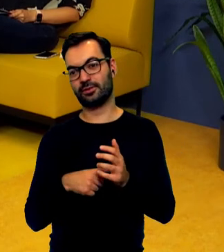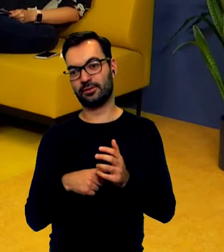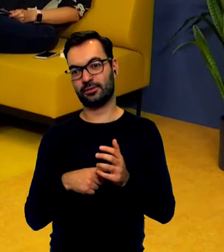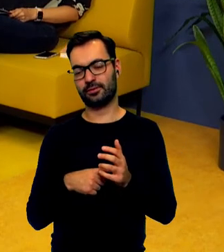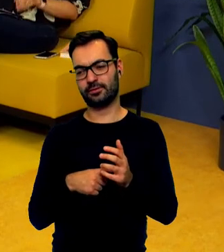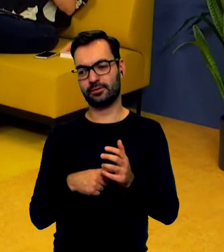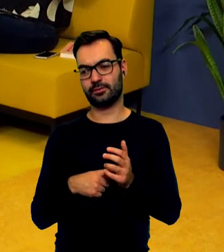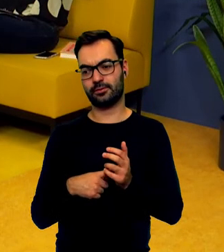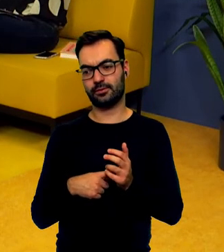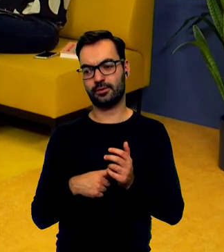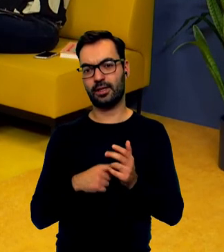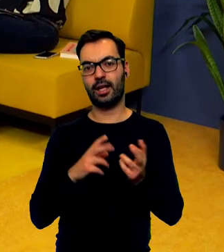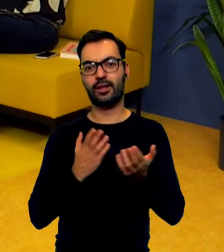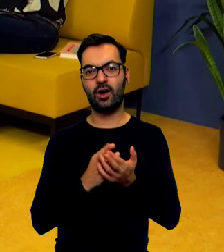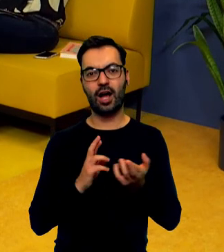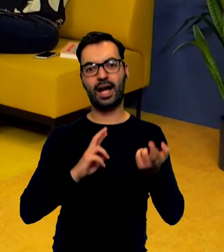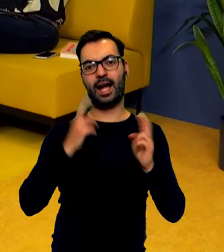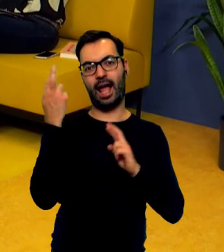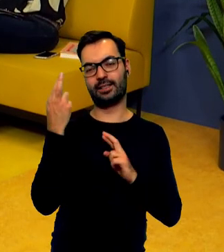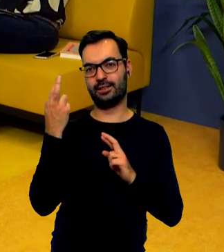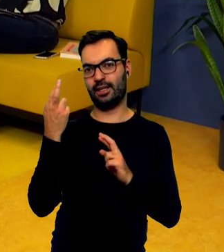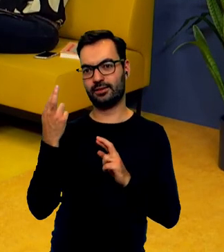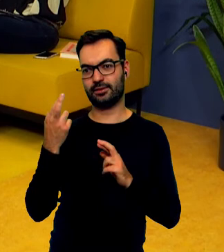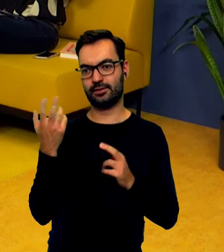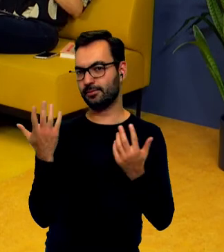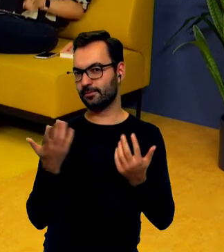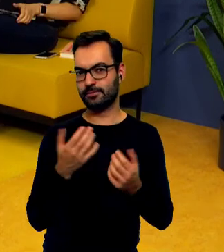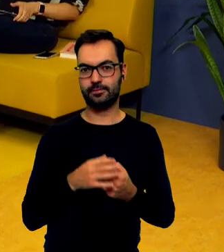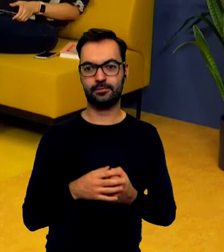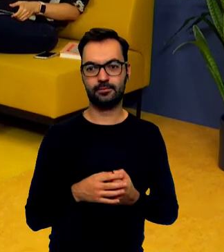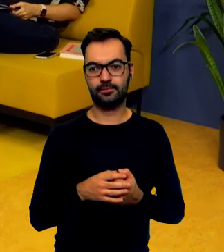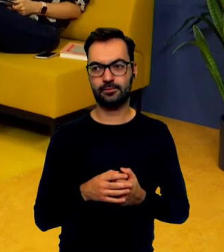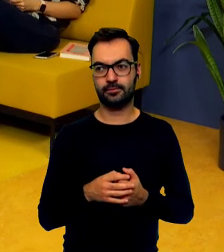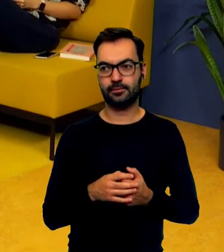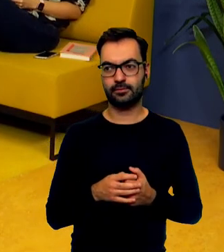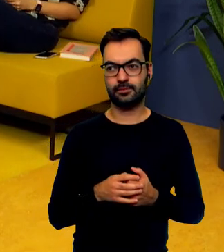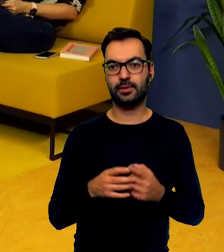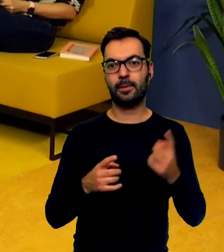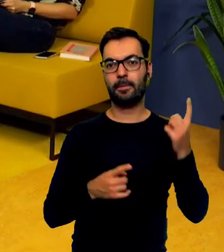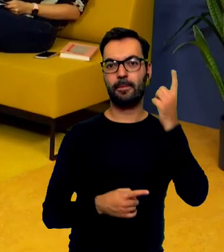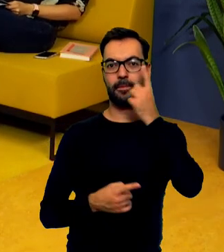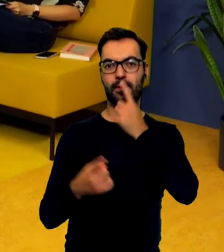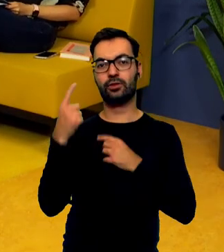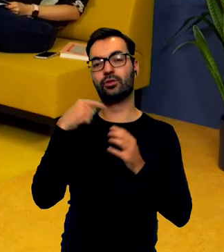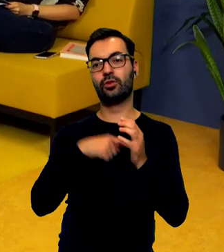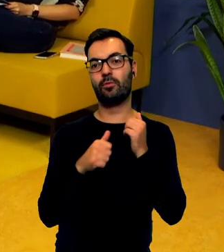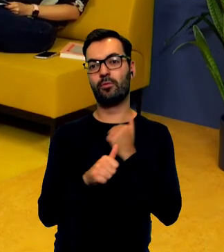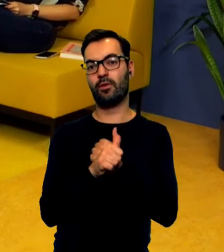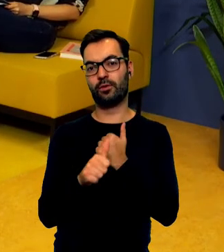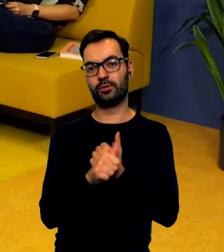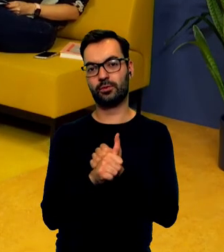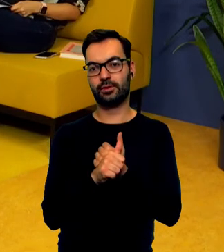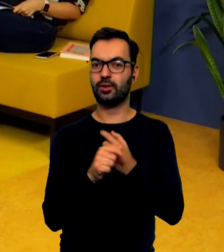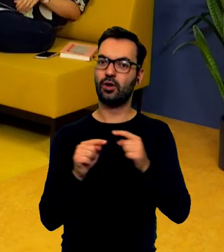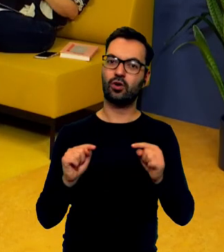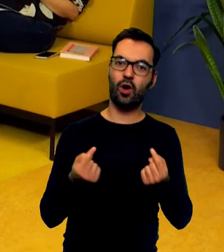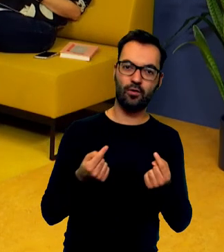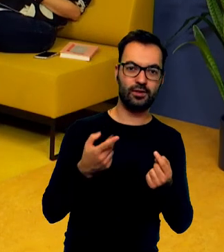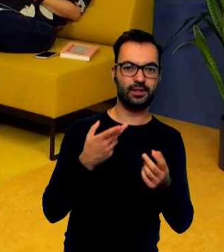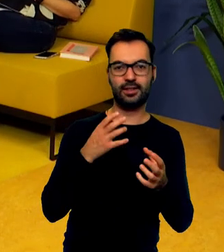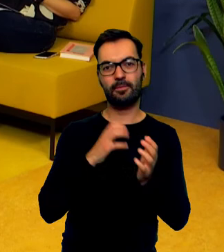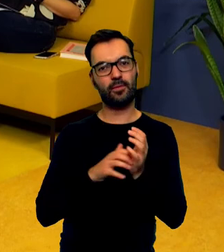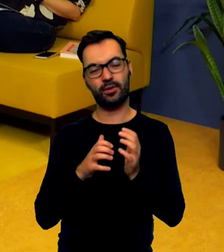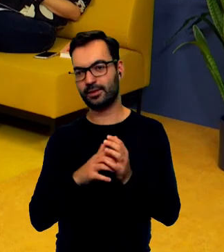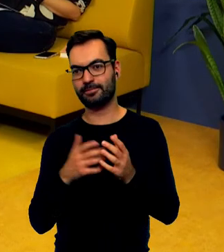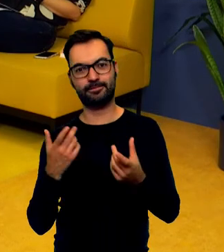przykład reakcją nadmiarową na coś. No i to, myślę, prowadzi do nieporozumień i